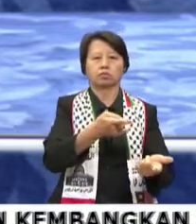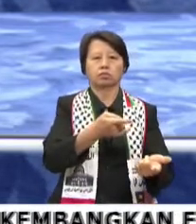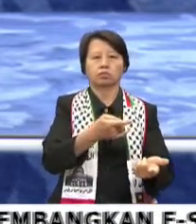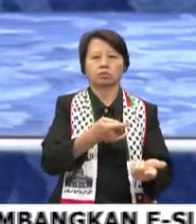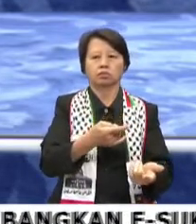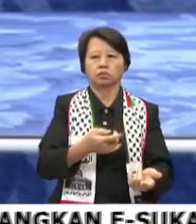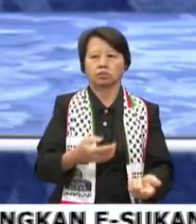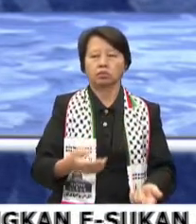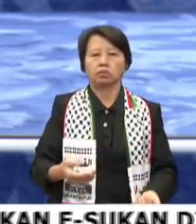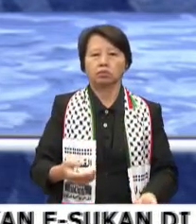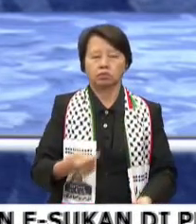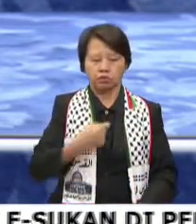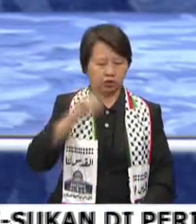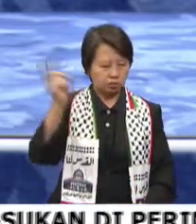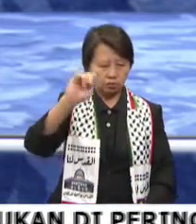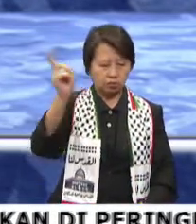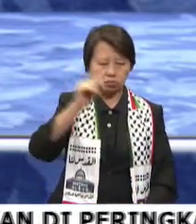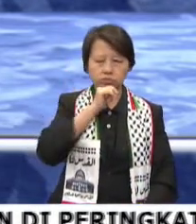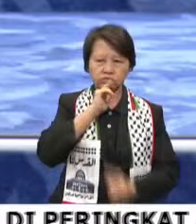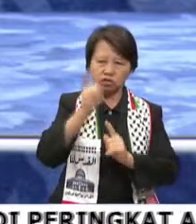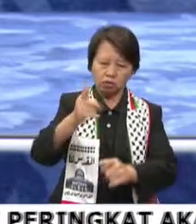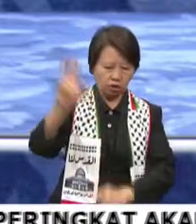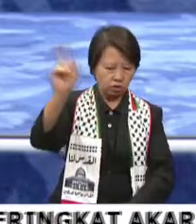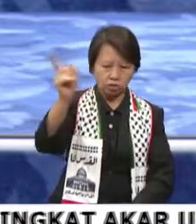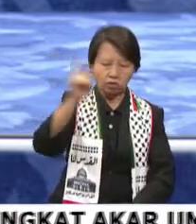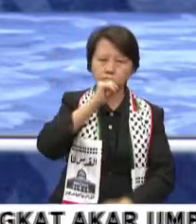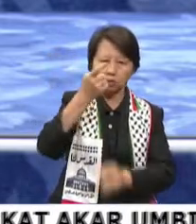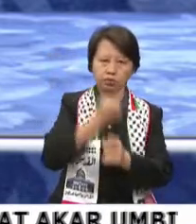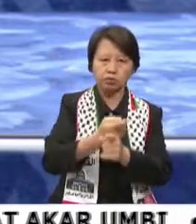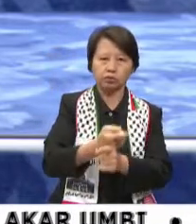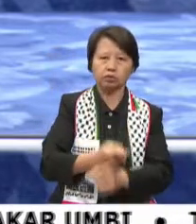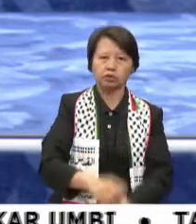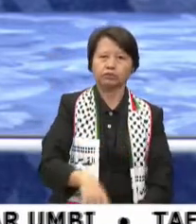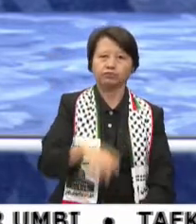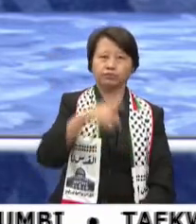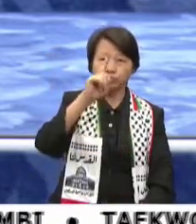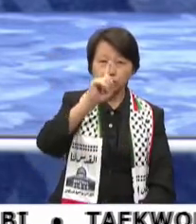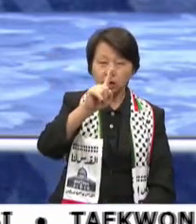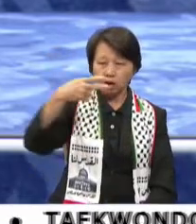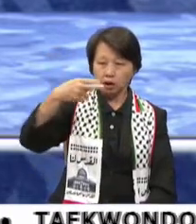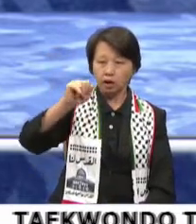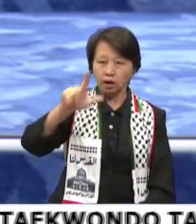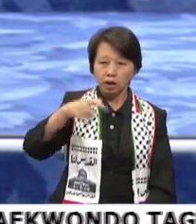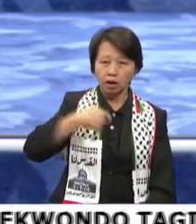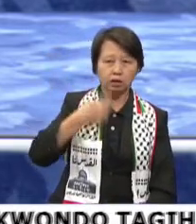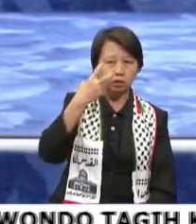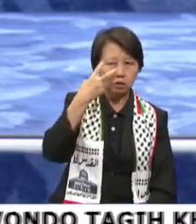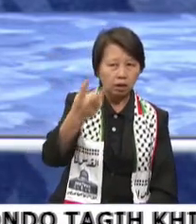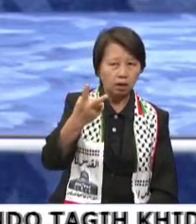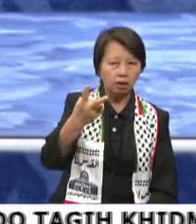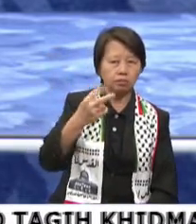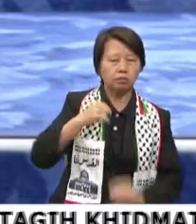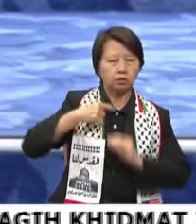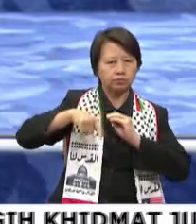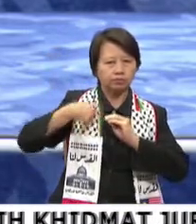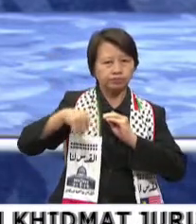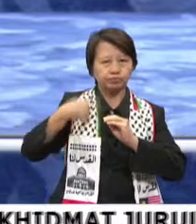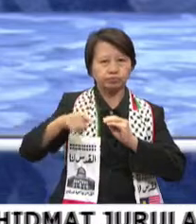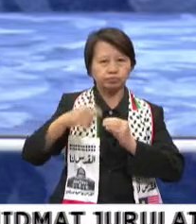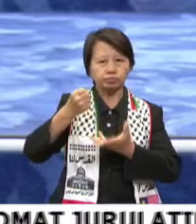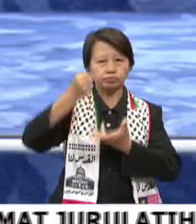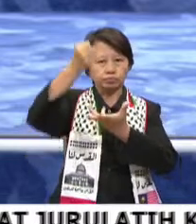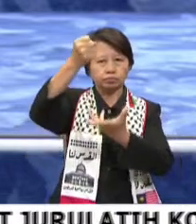ditindas Saya nak jawab tidak benar satu hal saja yang nampak terkesan ialah soal